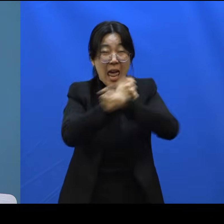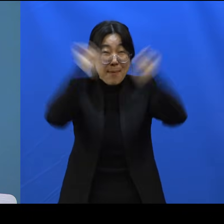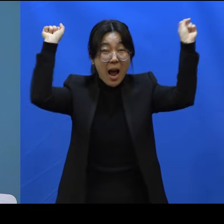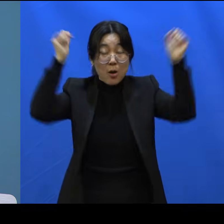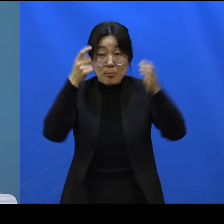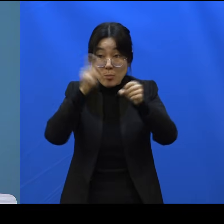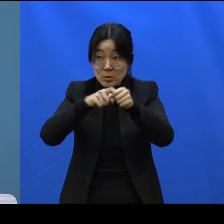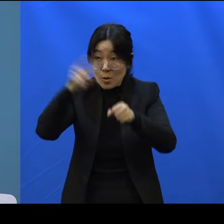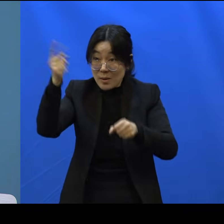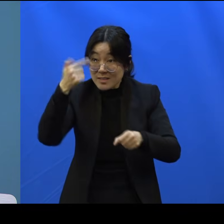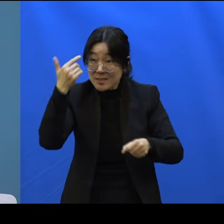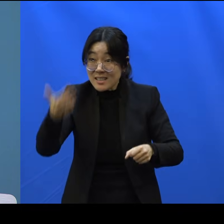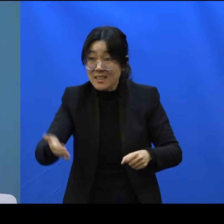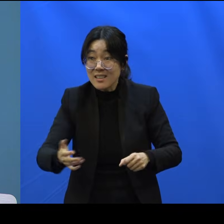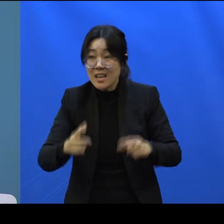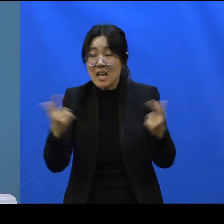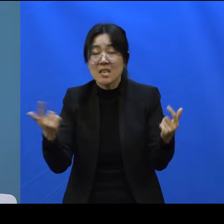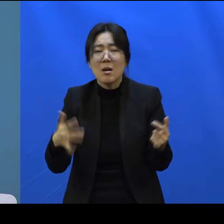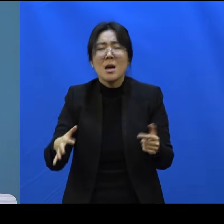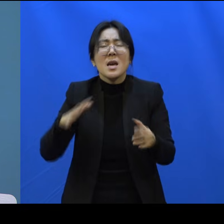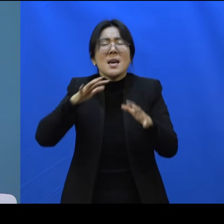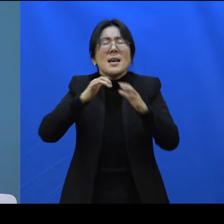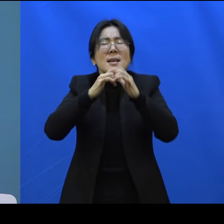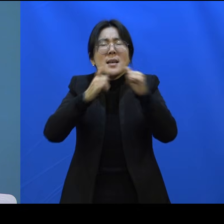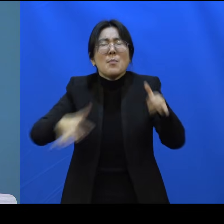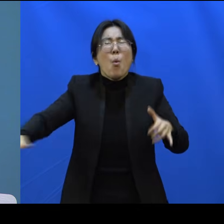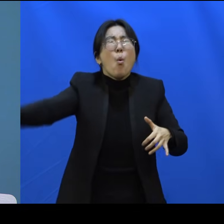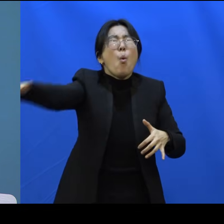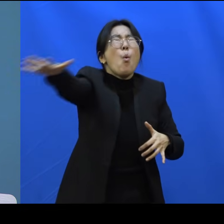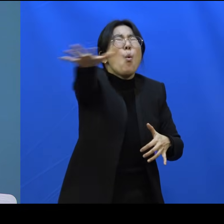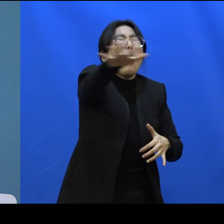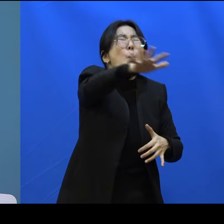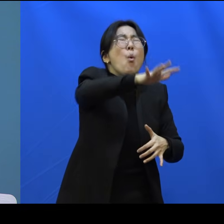주님은 당신이 가진 능력을 포기하는 방식으로 하나님을 드러내셨다.